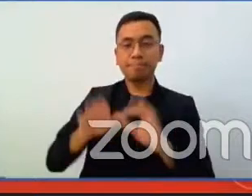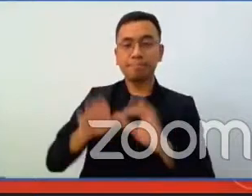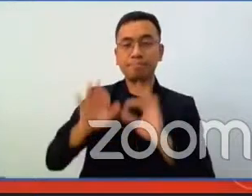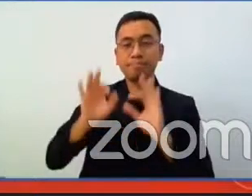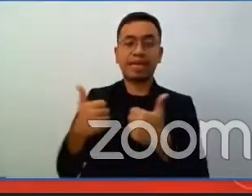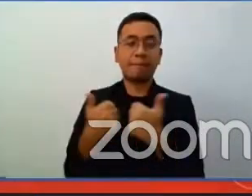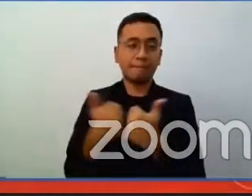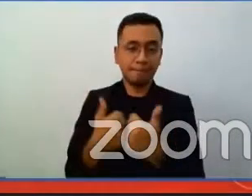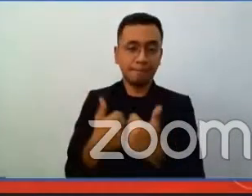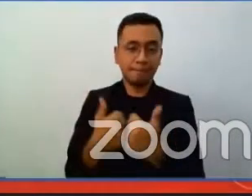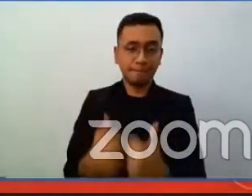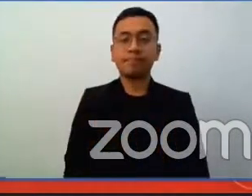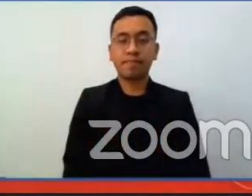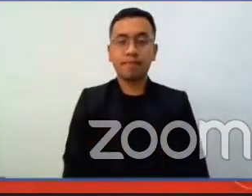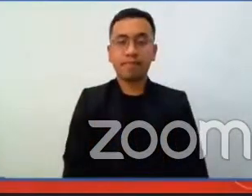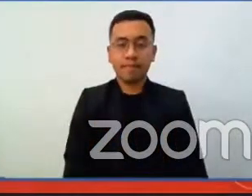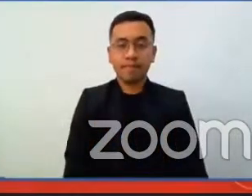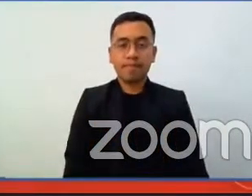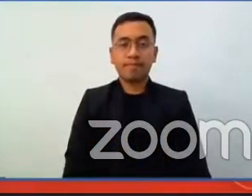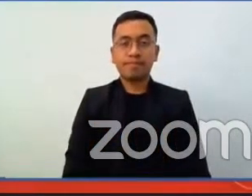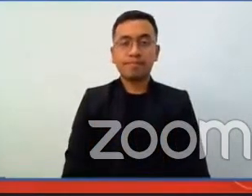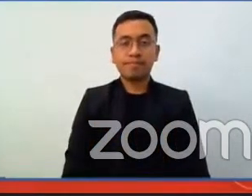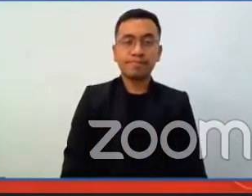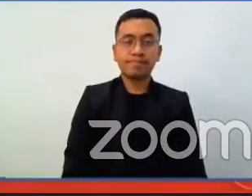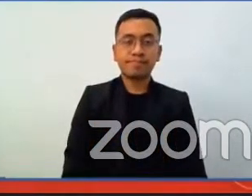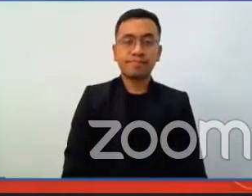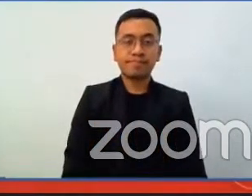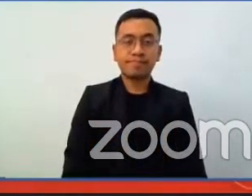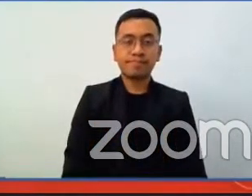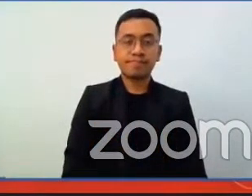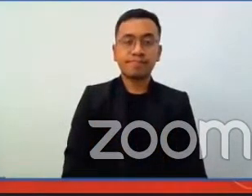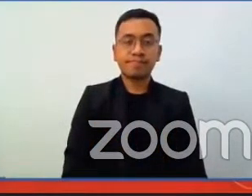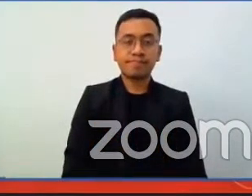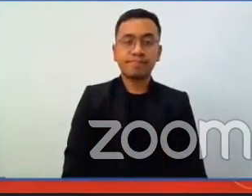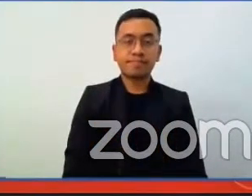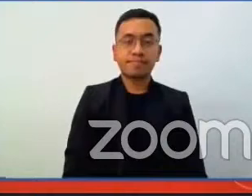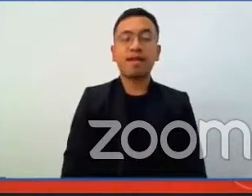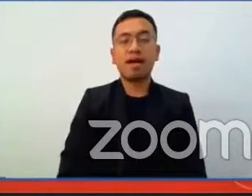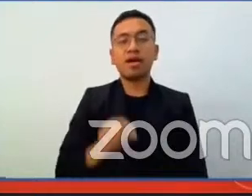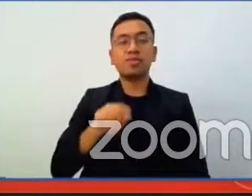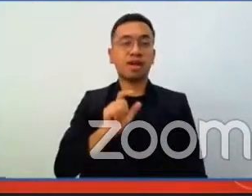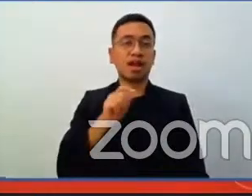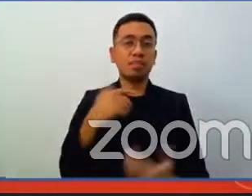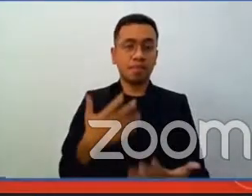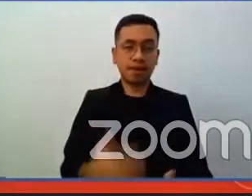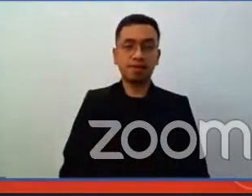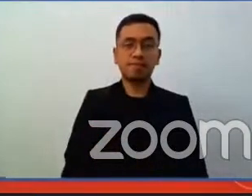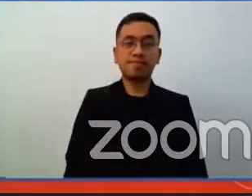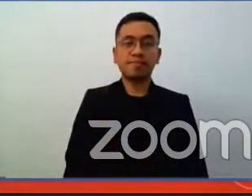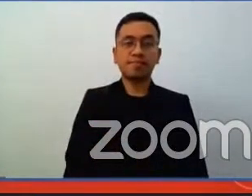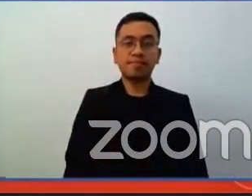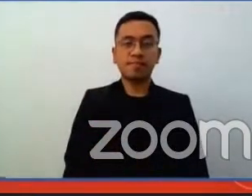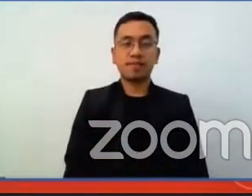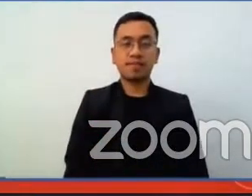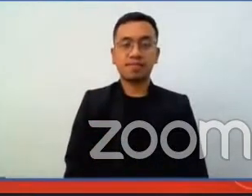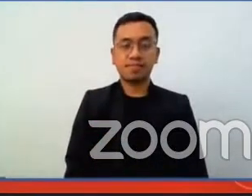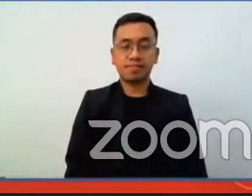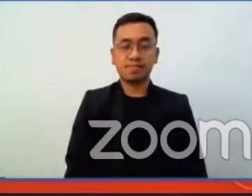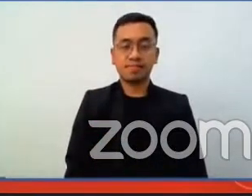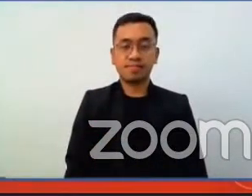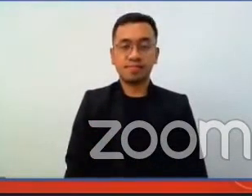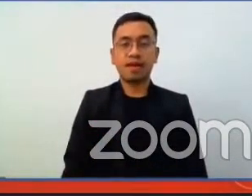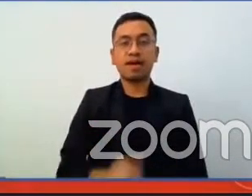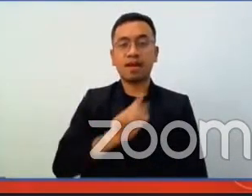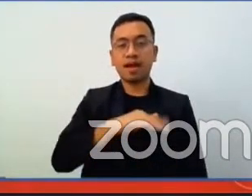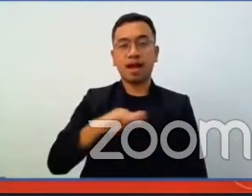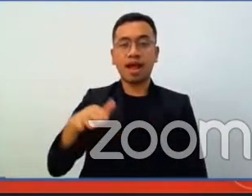mana di sana ada tantangan yang harus dicapai siswa, ada action yang harus dikerjakan siswa sampai benar-benar